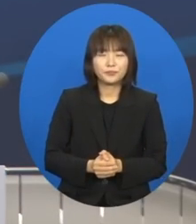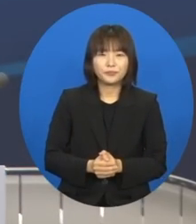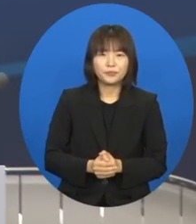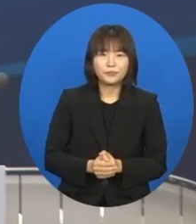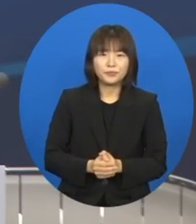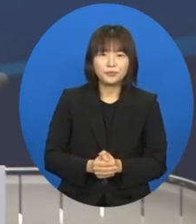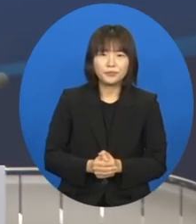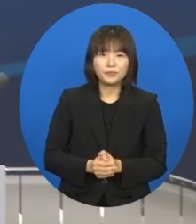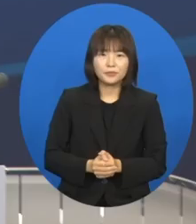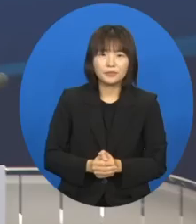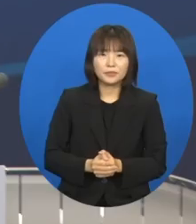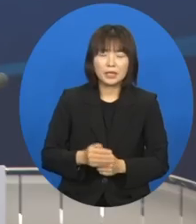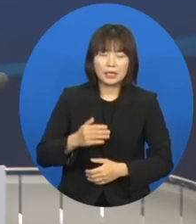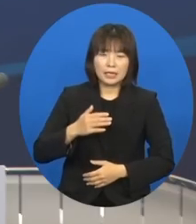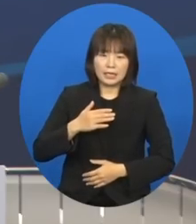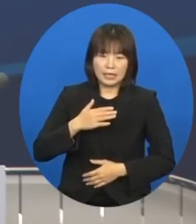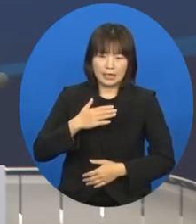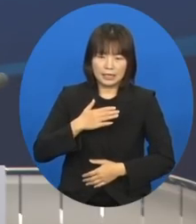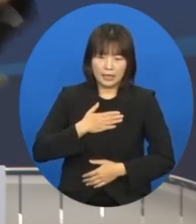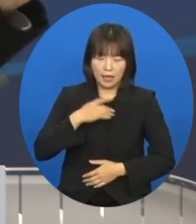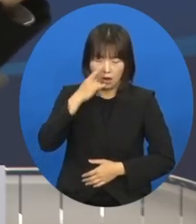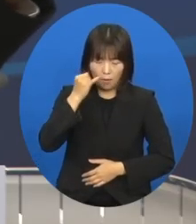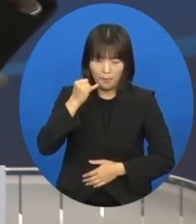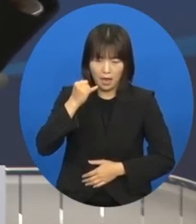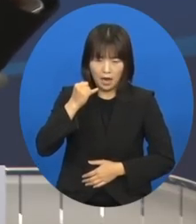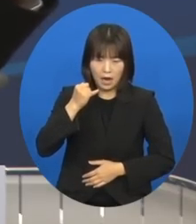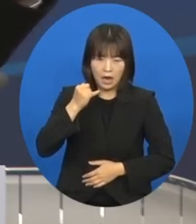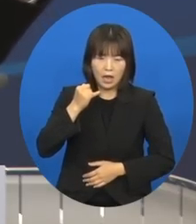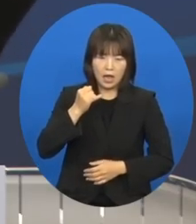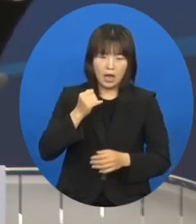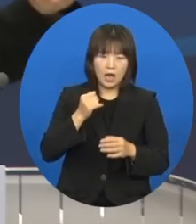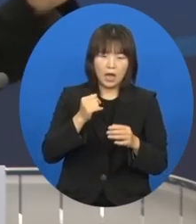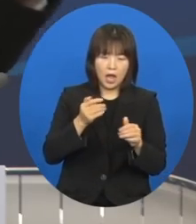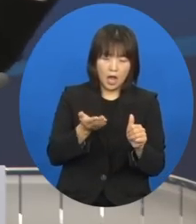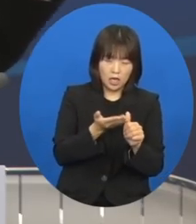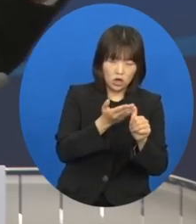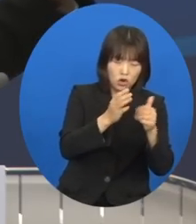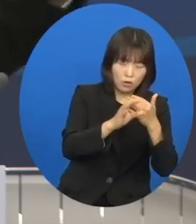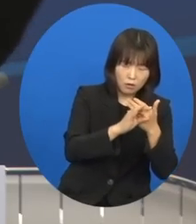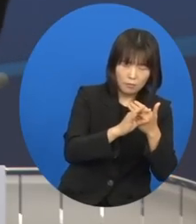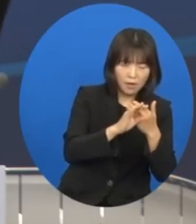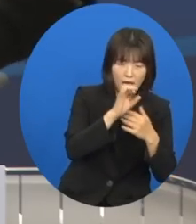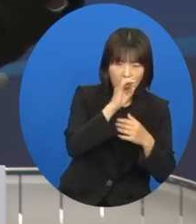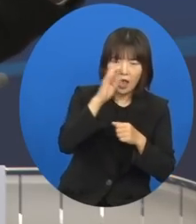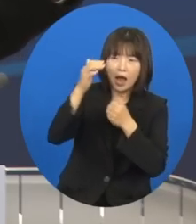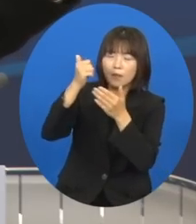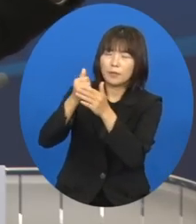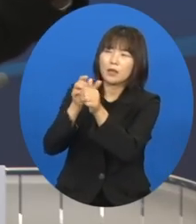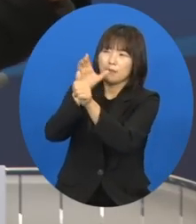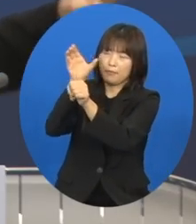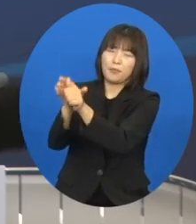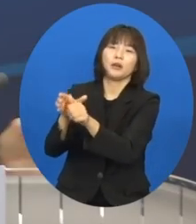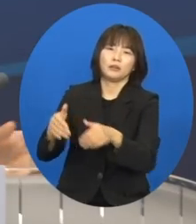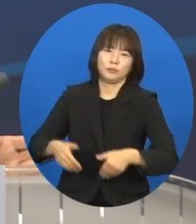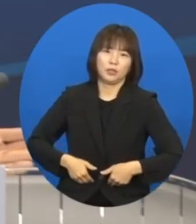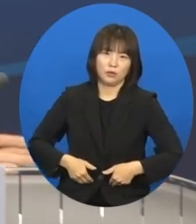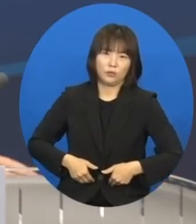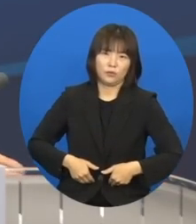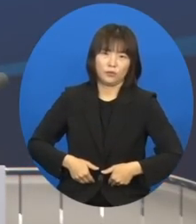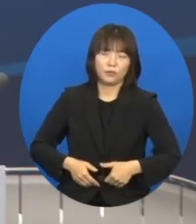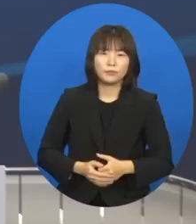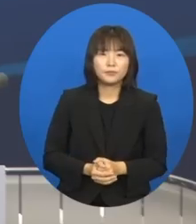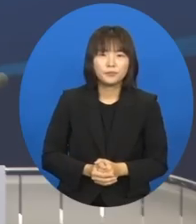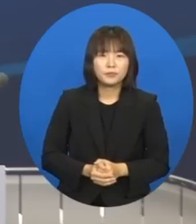내 분량밖에 못 키웁니다. 그 아이 하나님께 맡기세요. 하나님이 그 아이들을 책임져 주십니다.